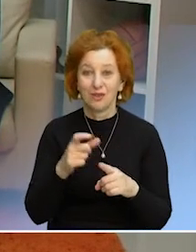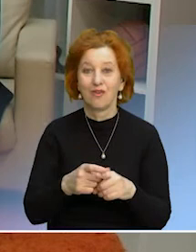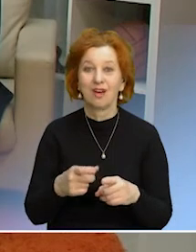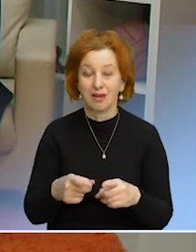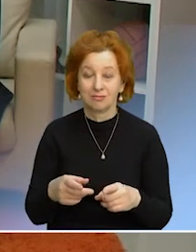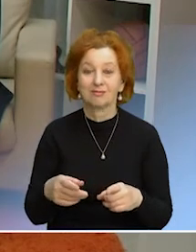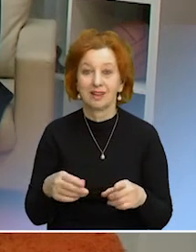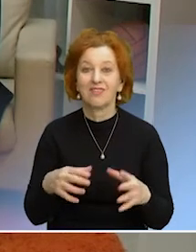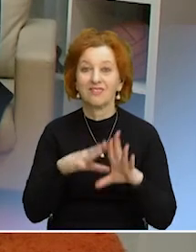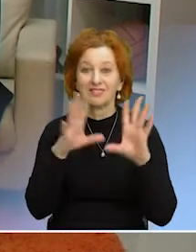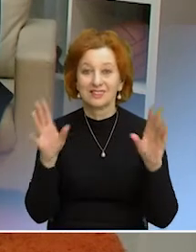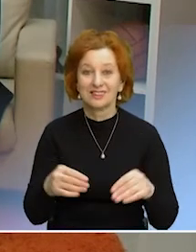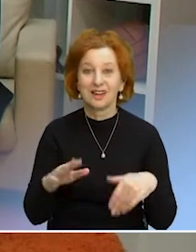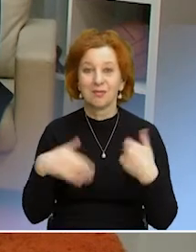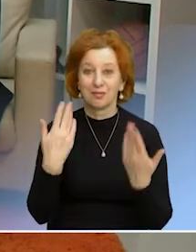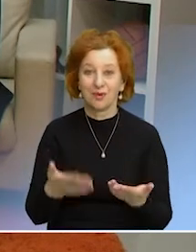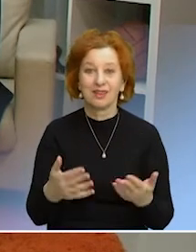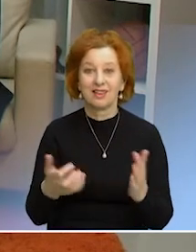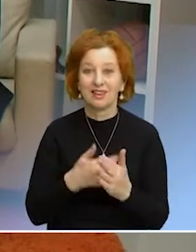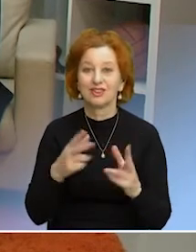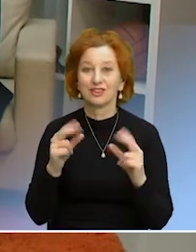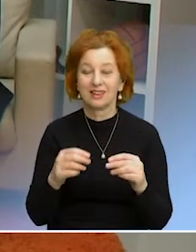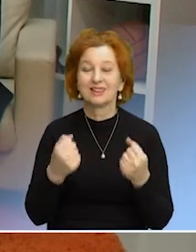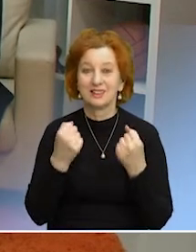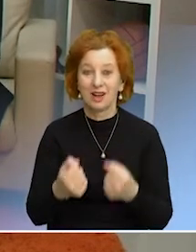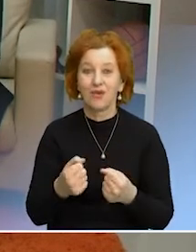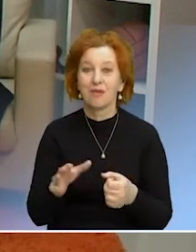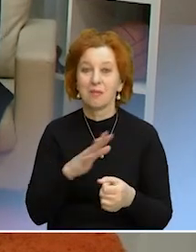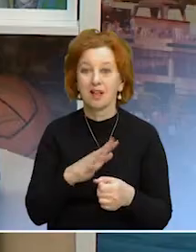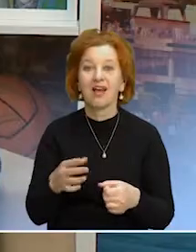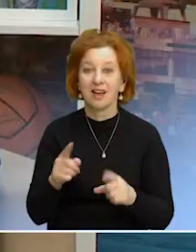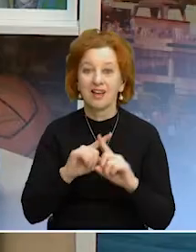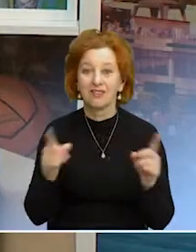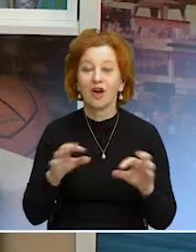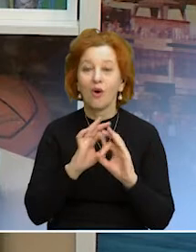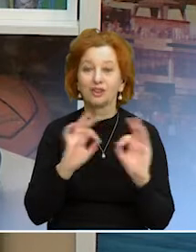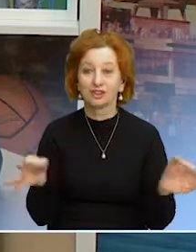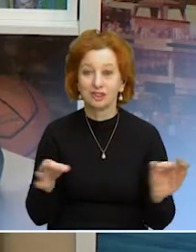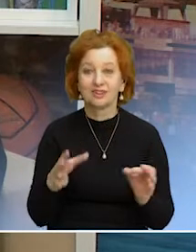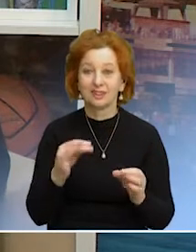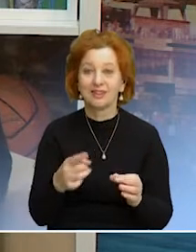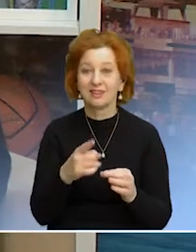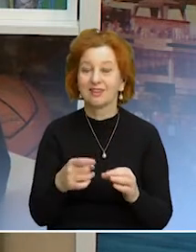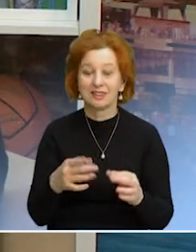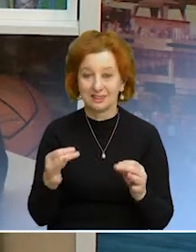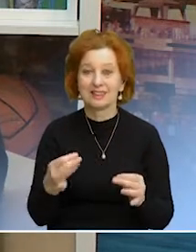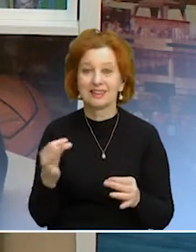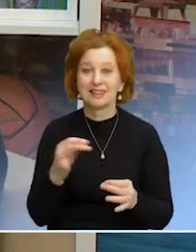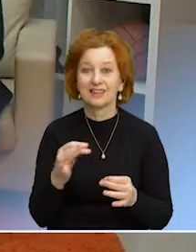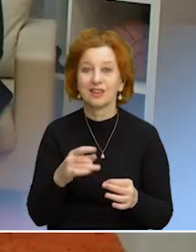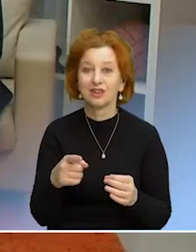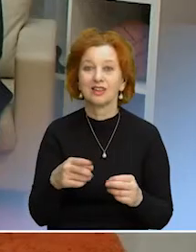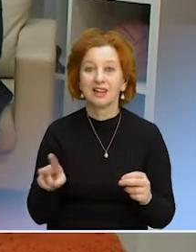быть, они избитые, но нам всем так этого именно и не хватает. Счастья и здоровья. У нас была Спасибо. Невероятная, очаровательная, неподражаемая